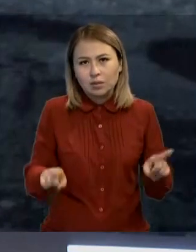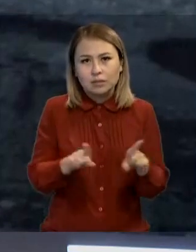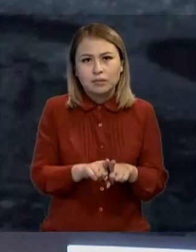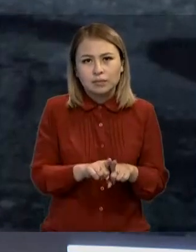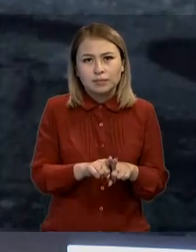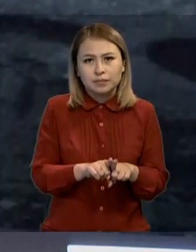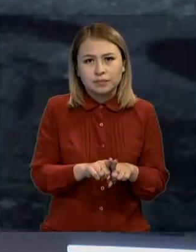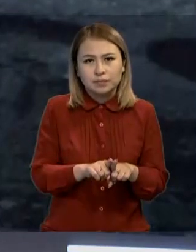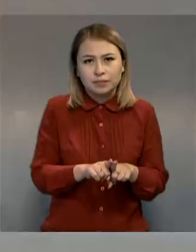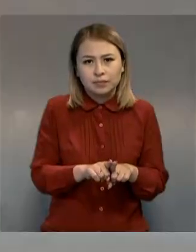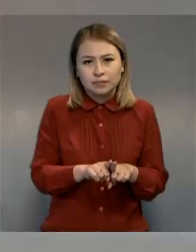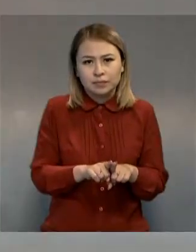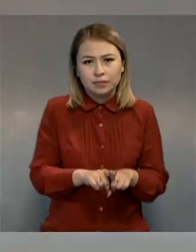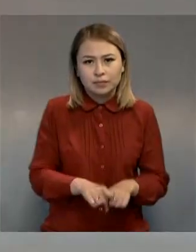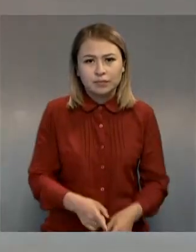біткен.